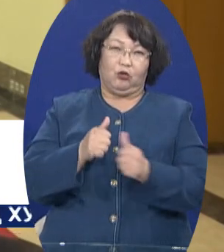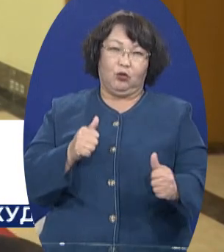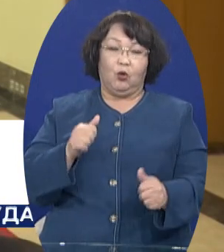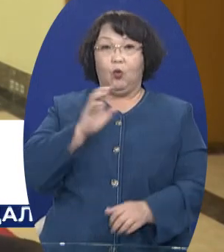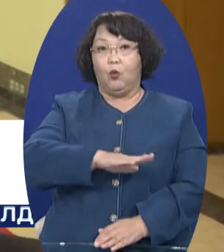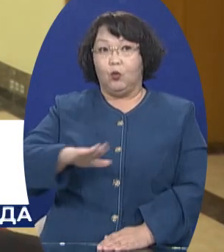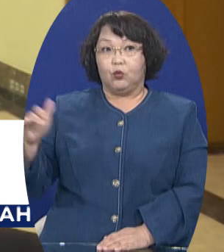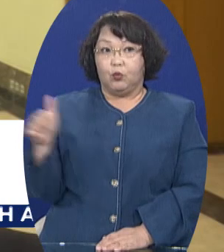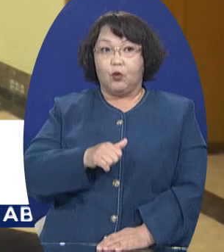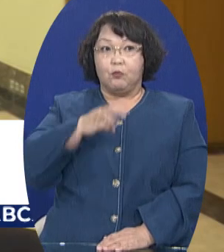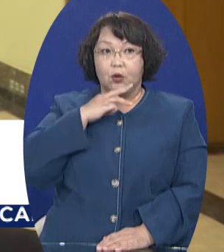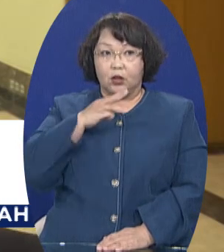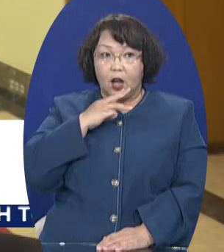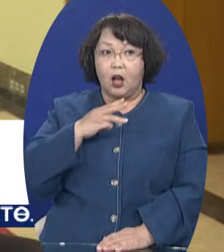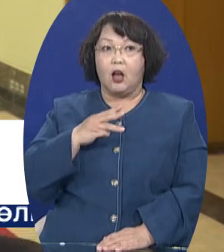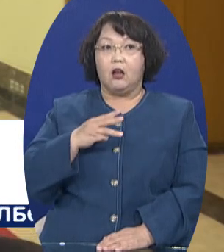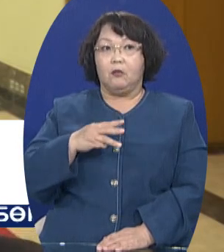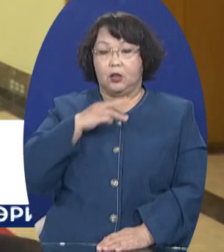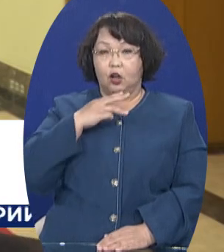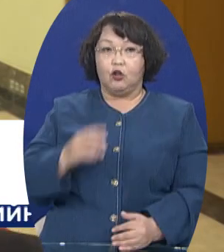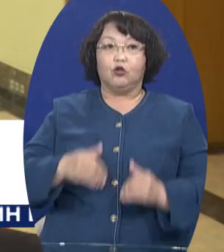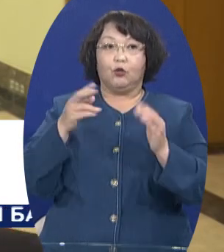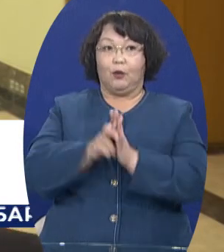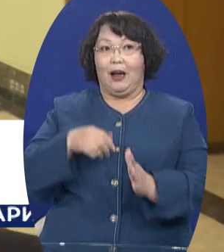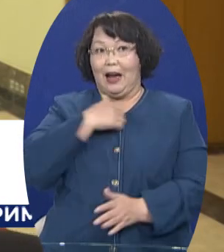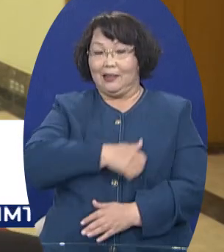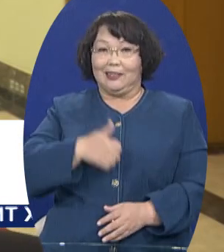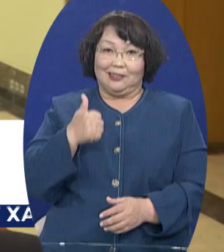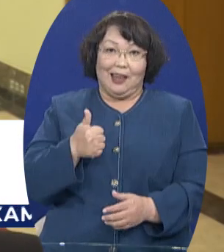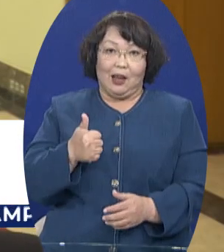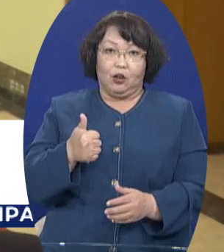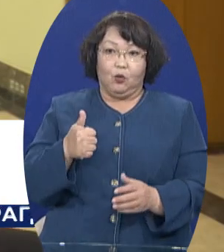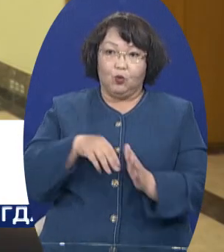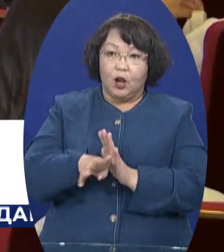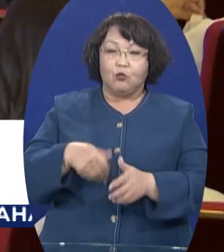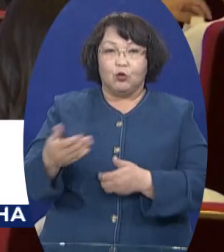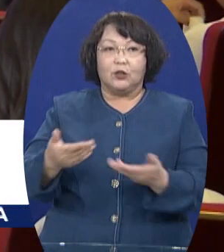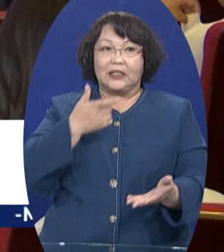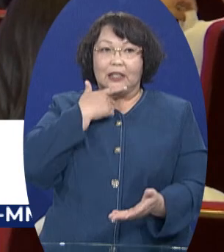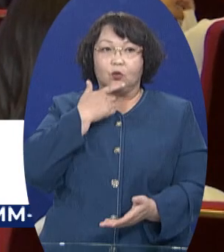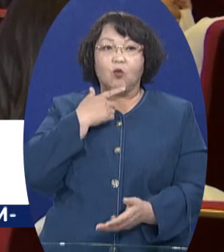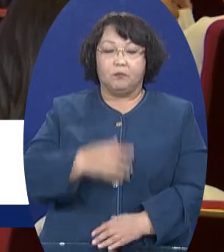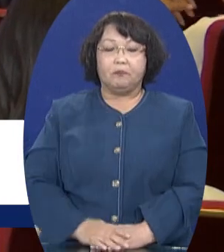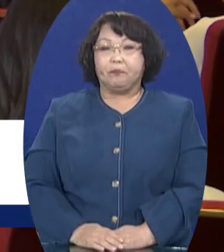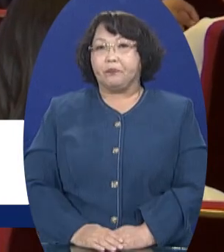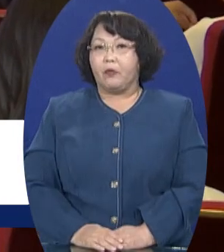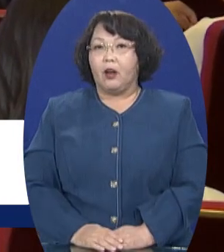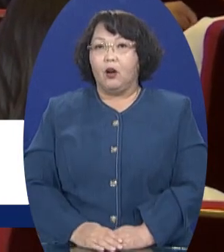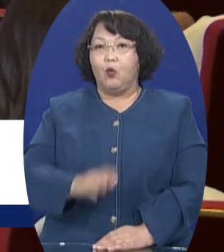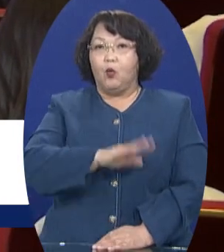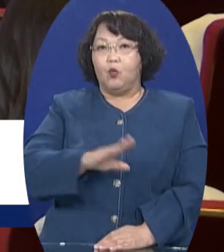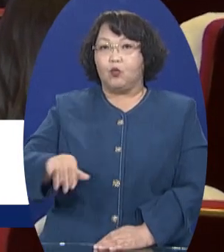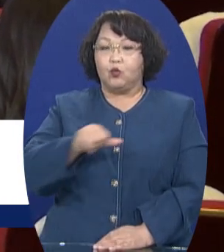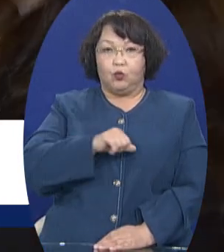энэ мэдээллүүд хөгжих боломжууд хангалттайсаа хүрч чадахгүй байна гэдгийг санаачлах гаргаж ирсэн. Ийхүү хүүхдүүд өөрсдийн